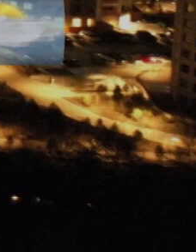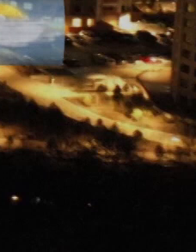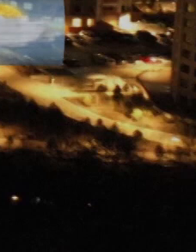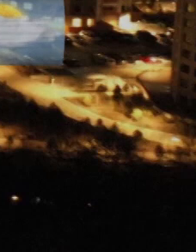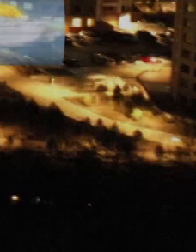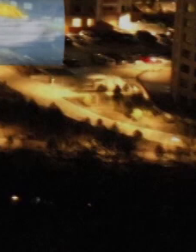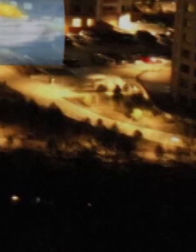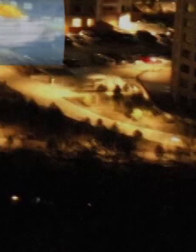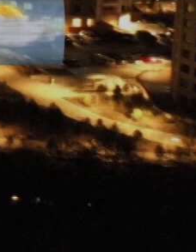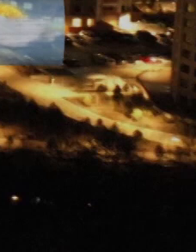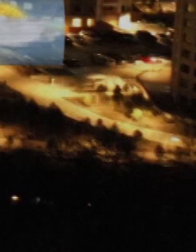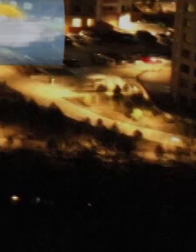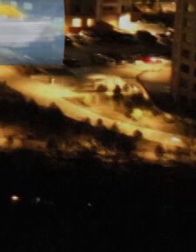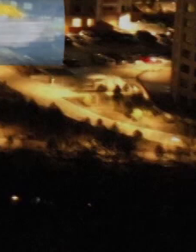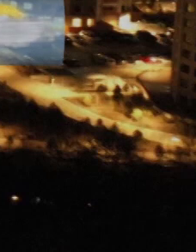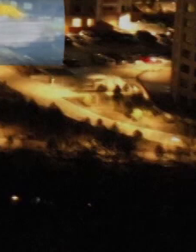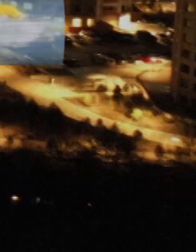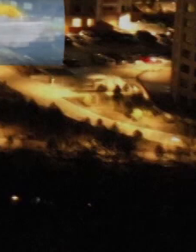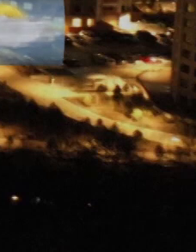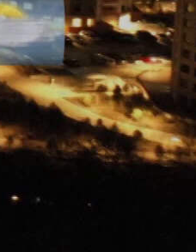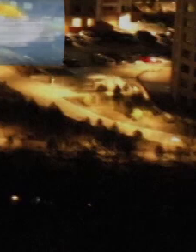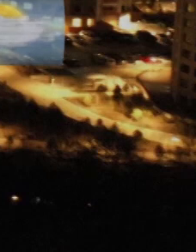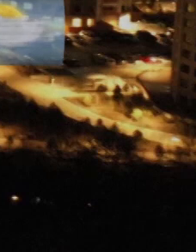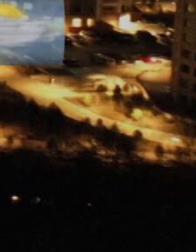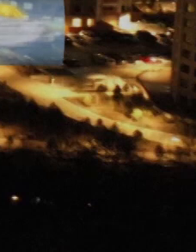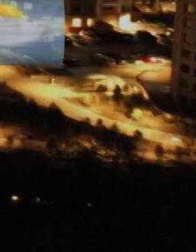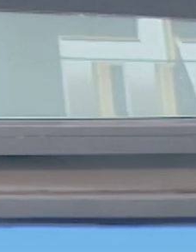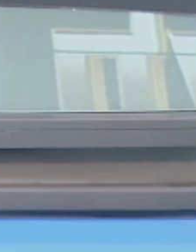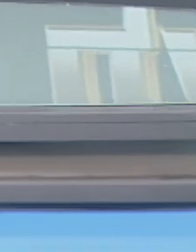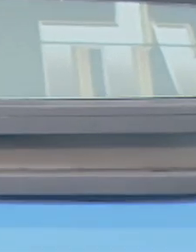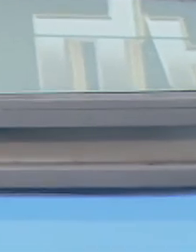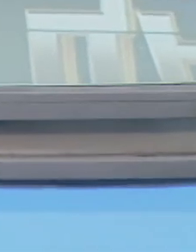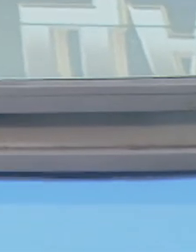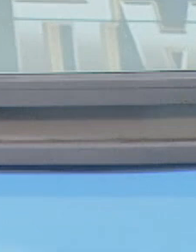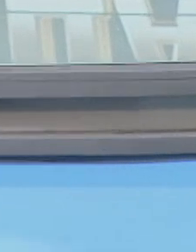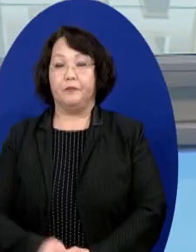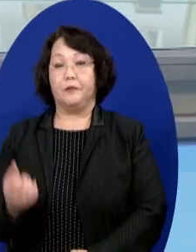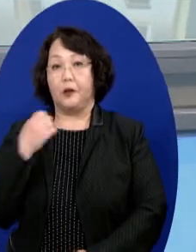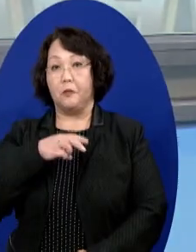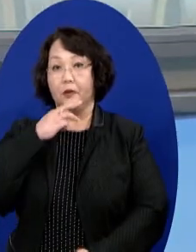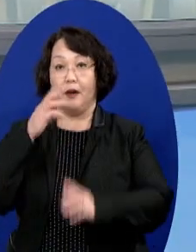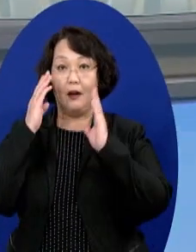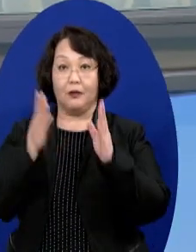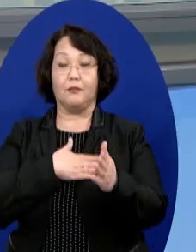бахна. Үзэгч та бүхэн цагийн дэлгэрэнгүй мэдээллийг танилцууллаа. Би та бүхэнд цагийн үрд